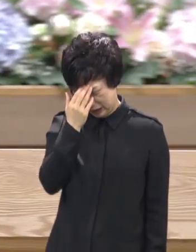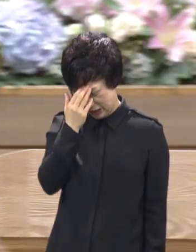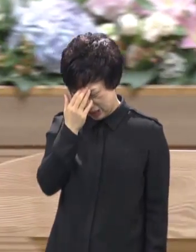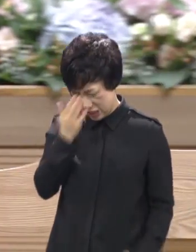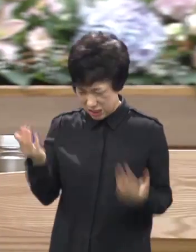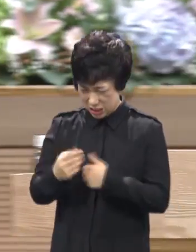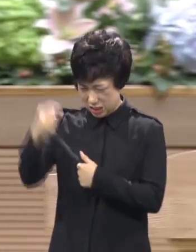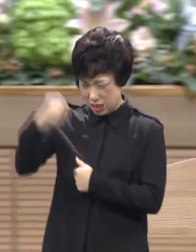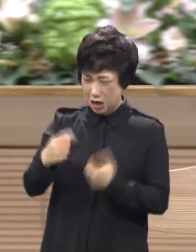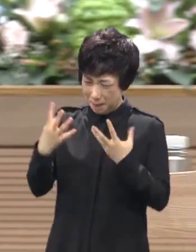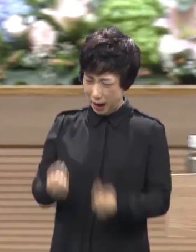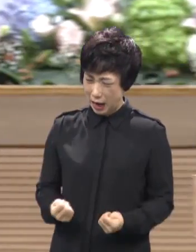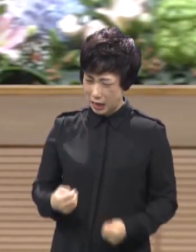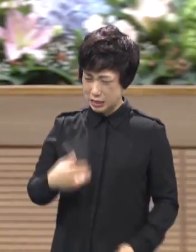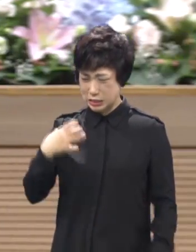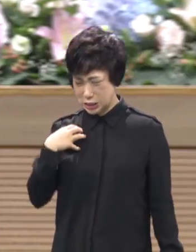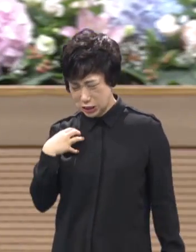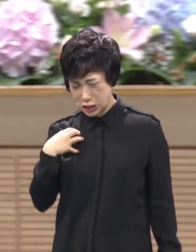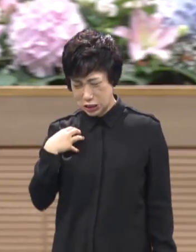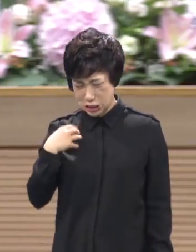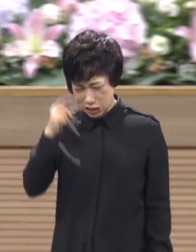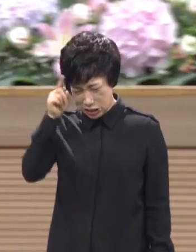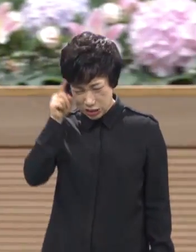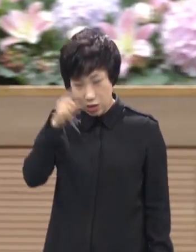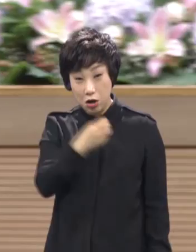많아, 참 부담스럽네,